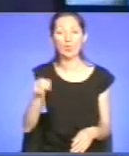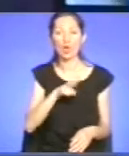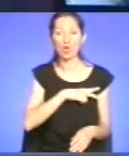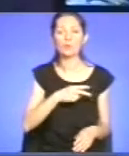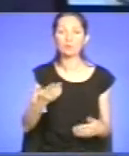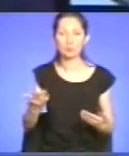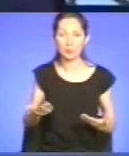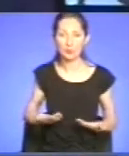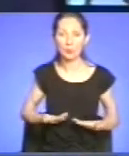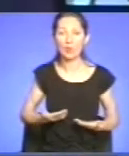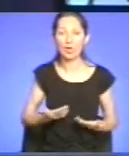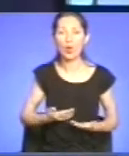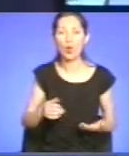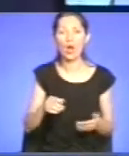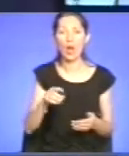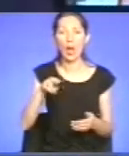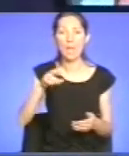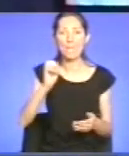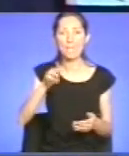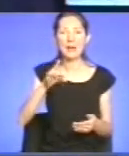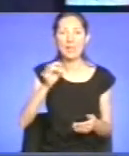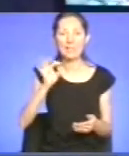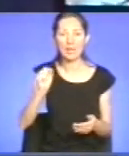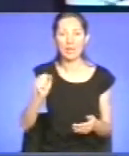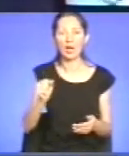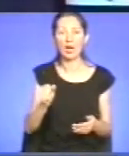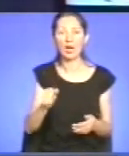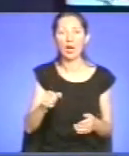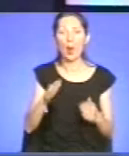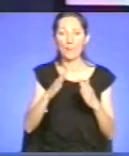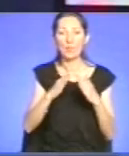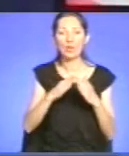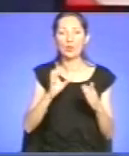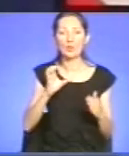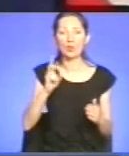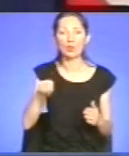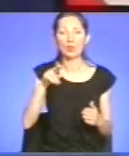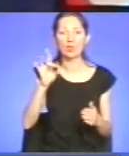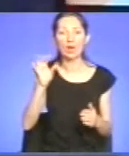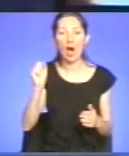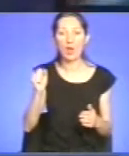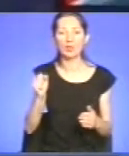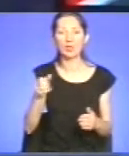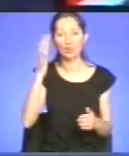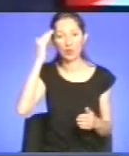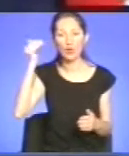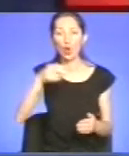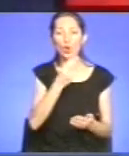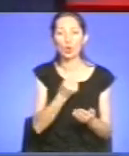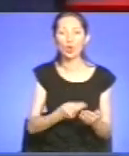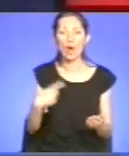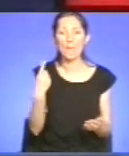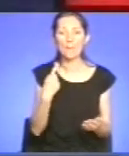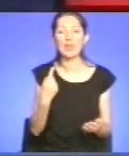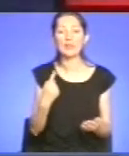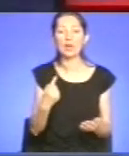обласного геріатричного пансіонату Світлану Драган, талановиту художницю, майстра декоративно-прикладного мистецтва, жінку